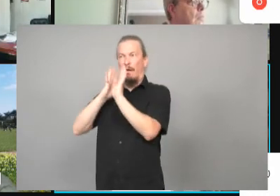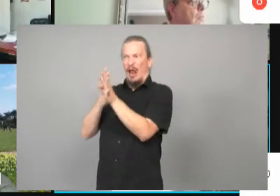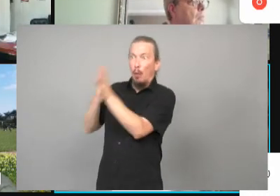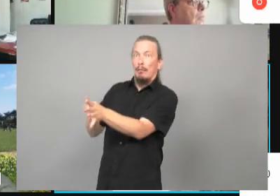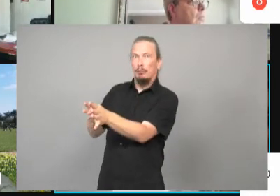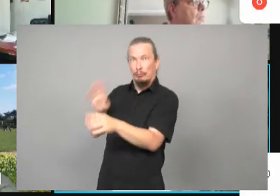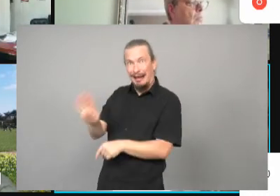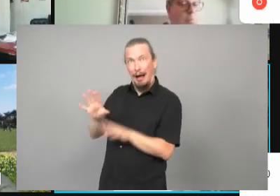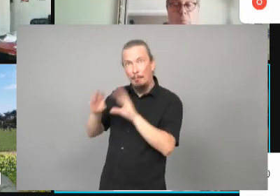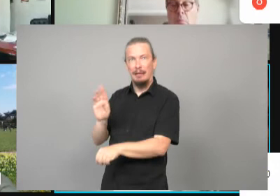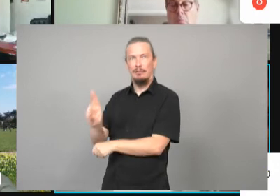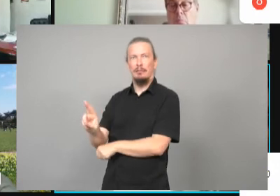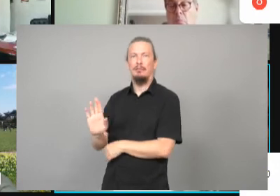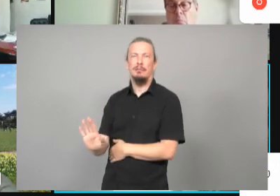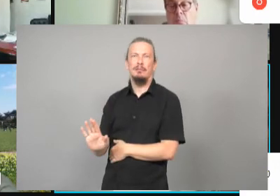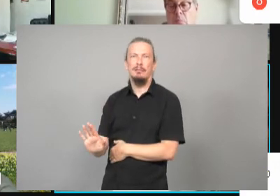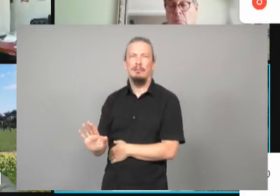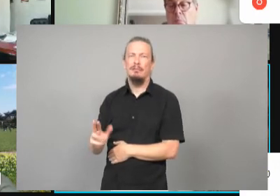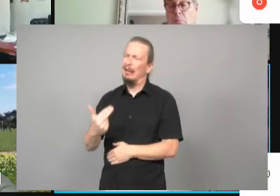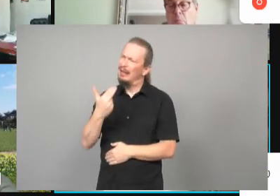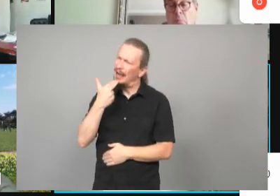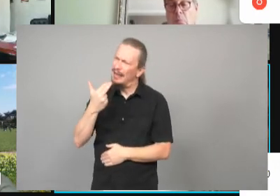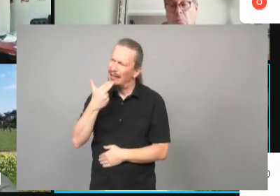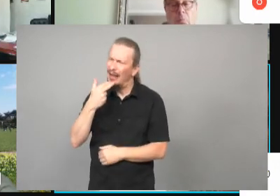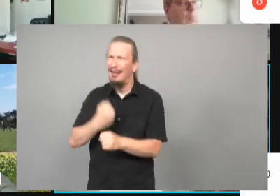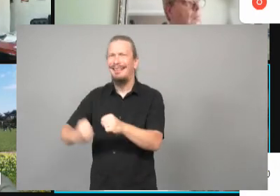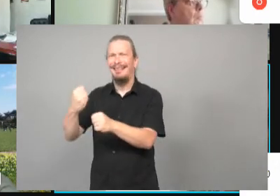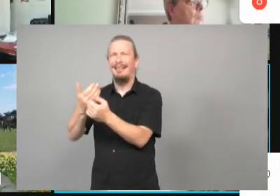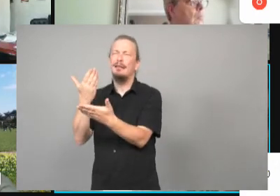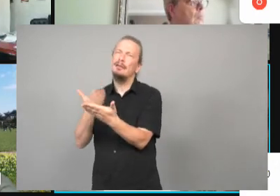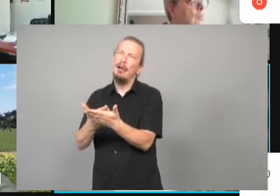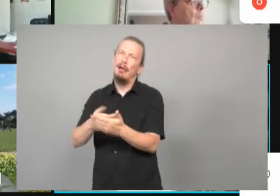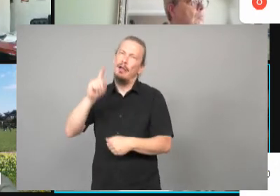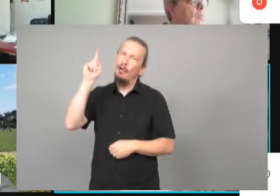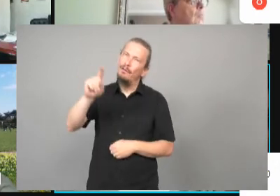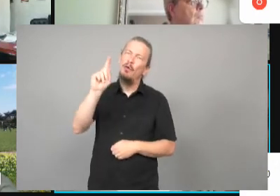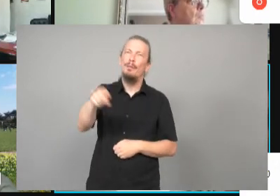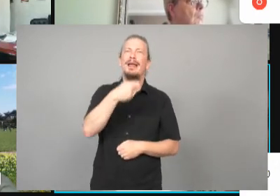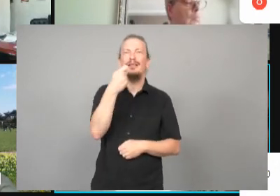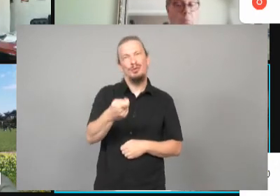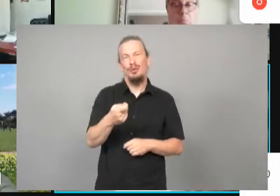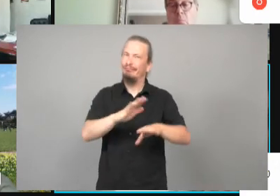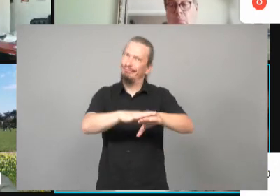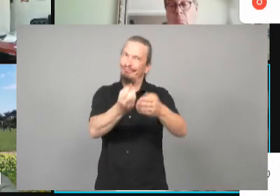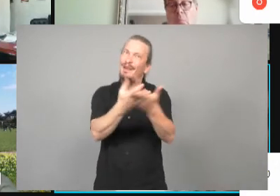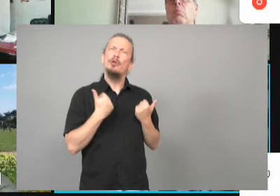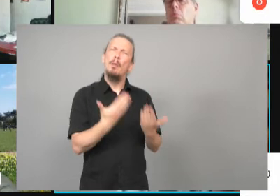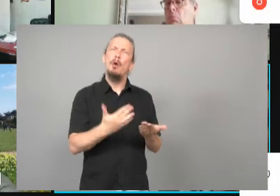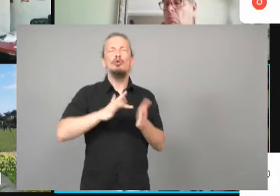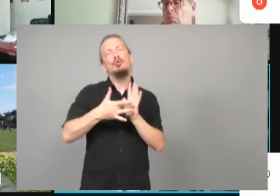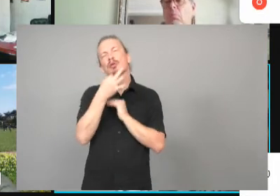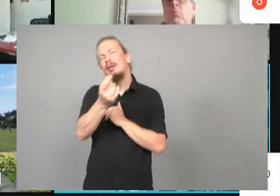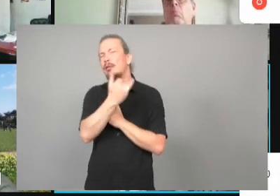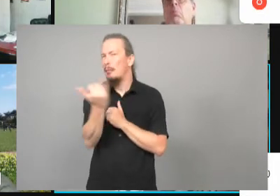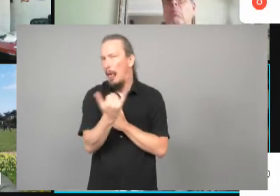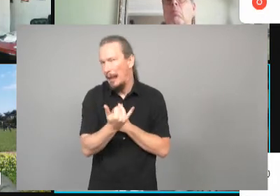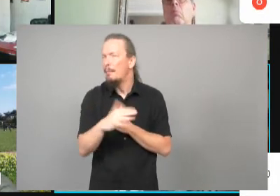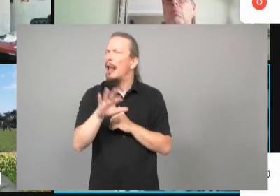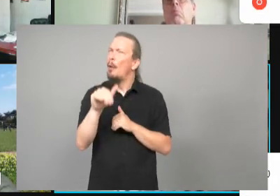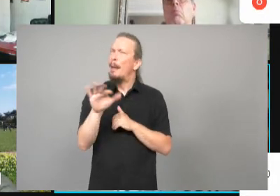la réalisation d'un réseau cyclable de qualité ne se fera pas sans des suppressions de places de stationnement ou de voies aujourd'hui réservées aux